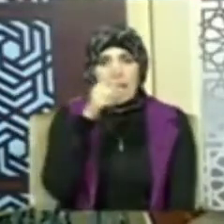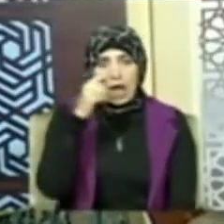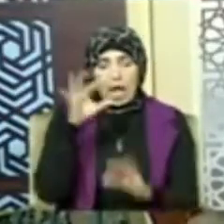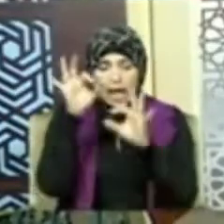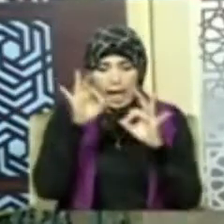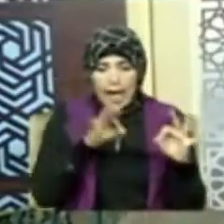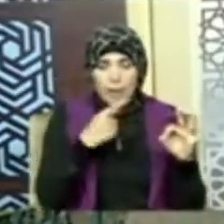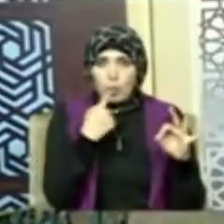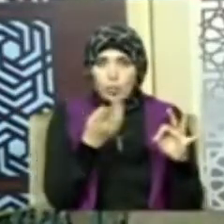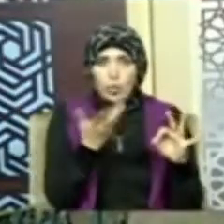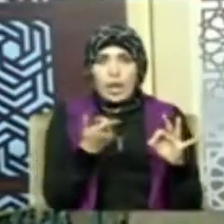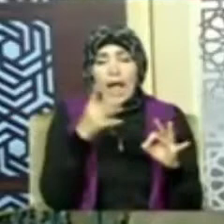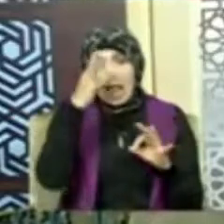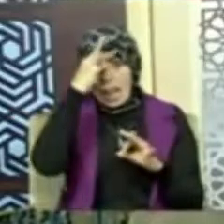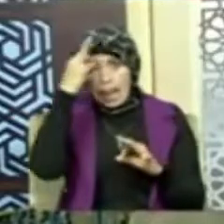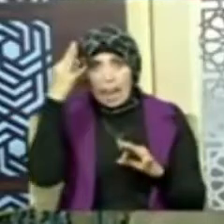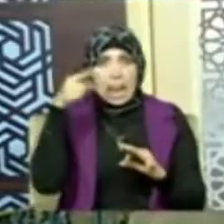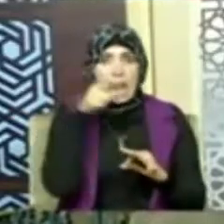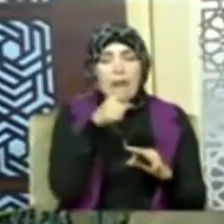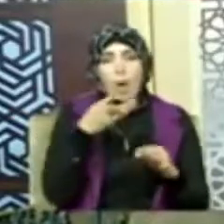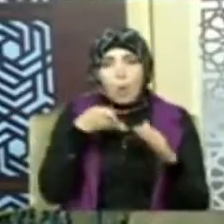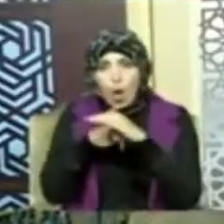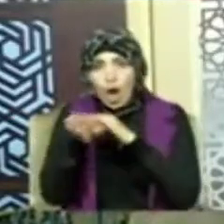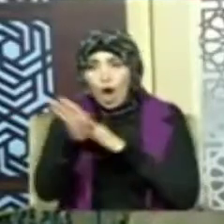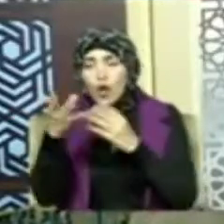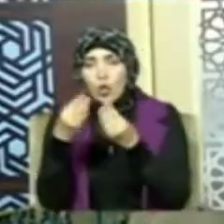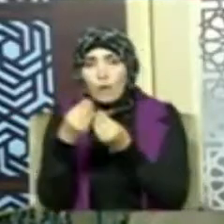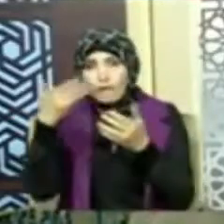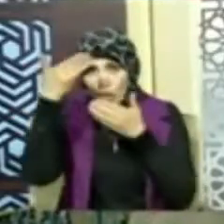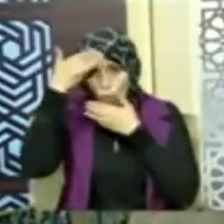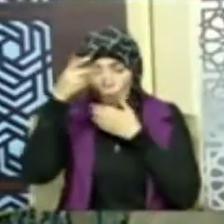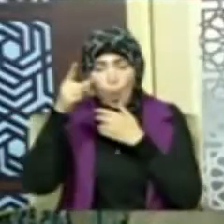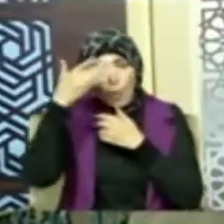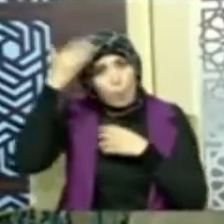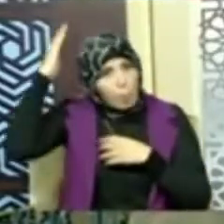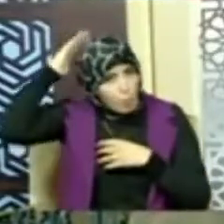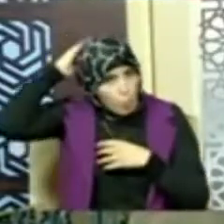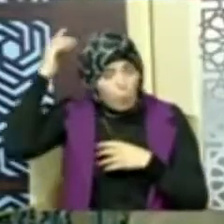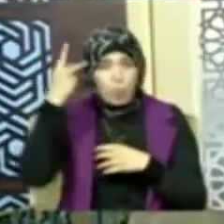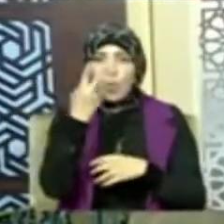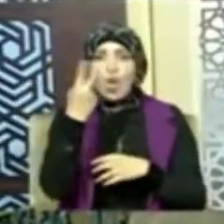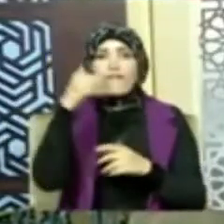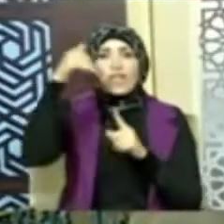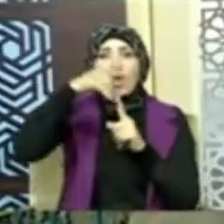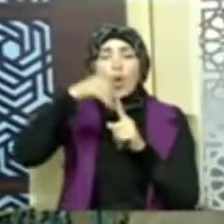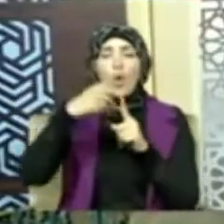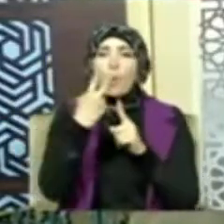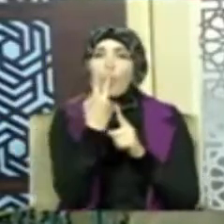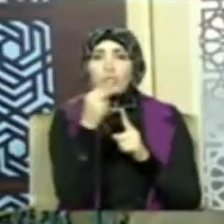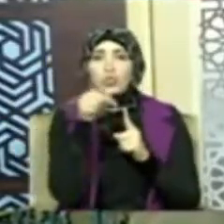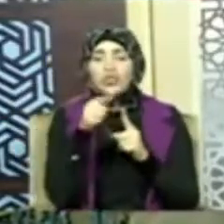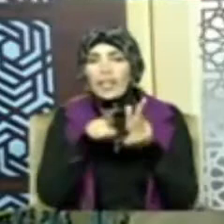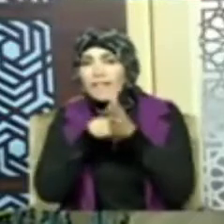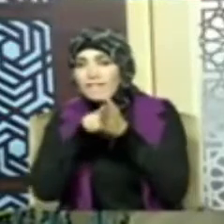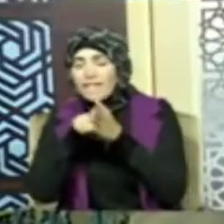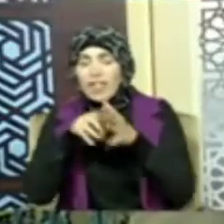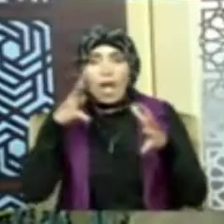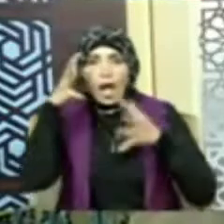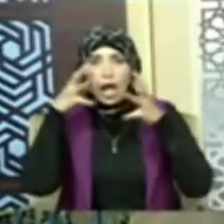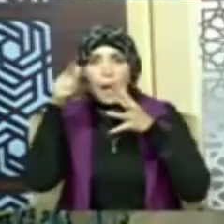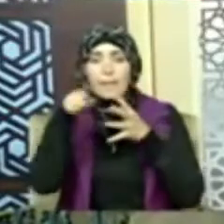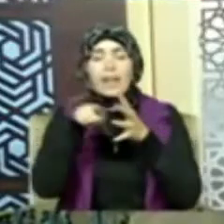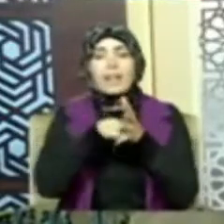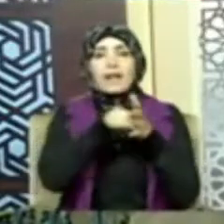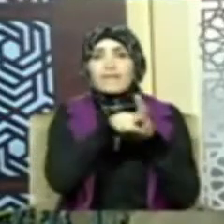إلا خبالا ولا أوضعوا خلالكم يبغونكم الفتنة وفيكم